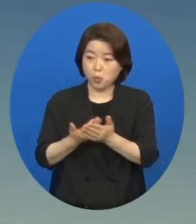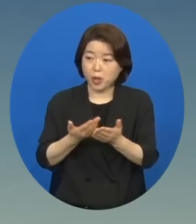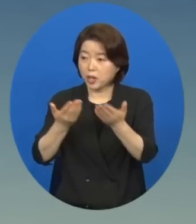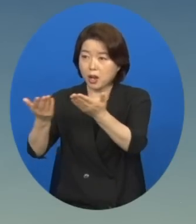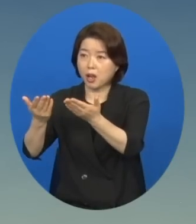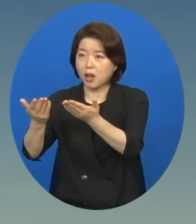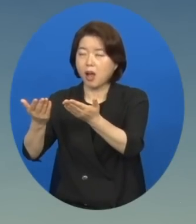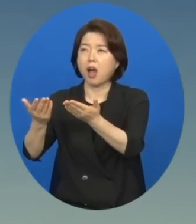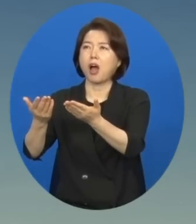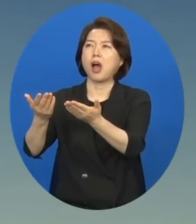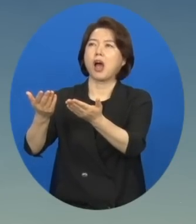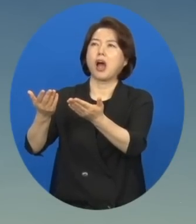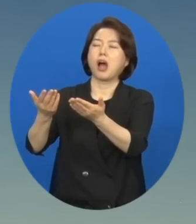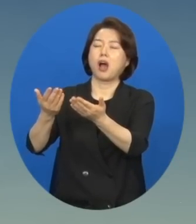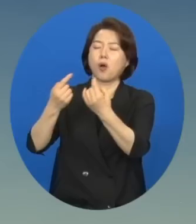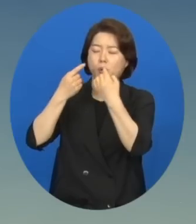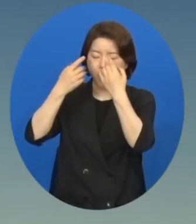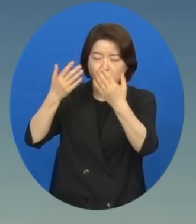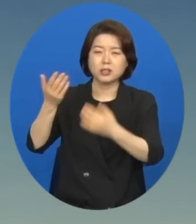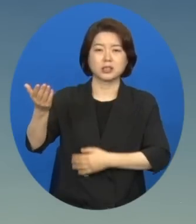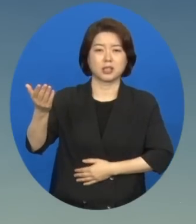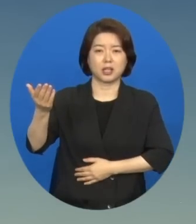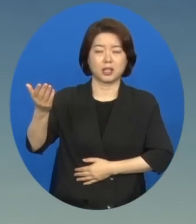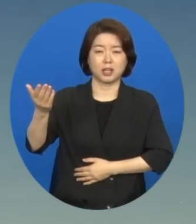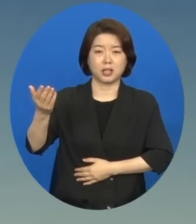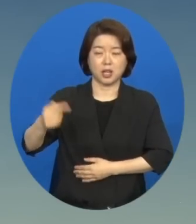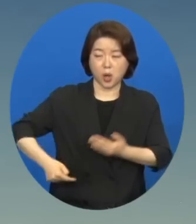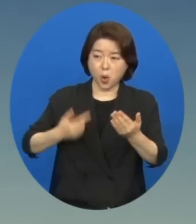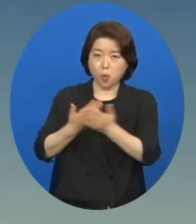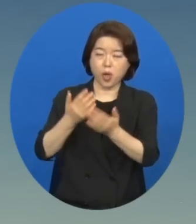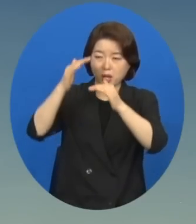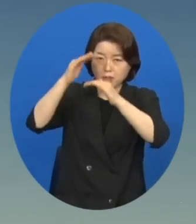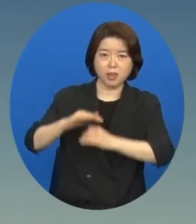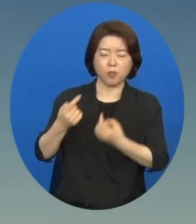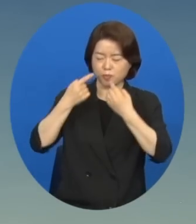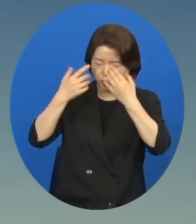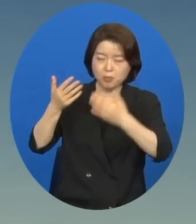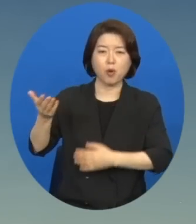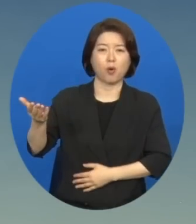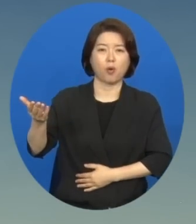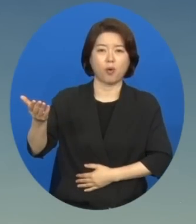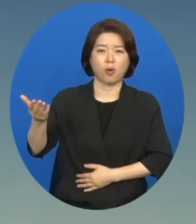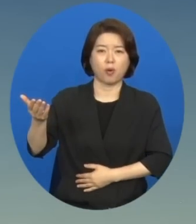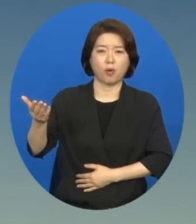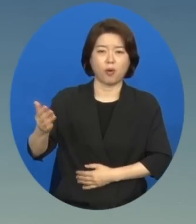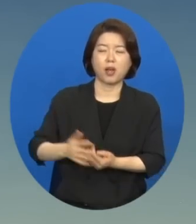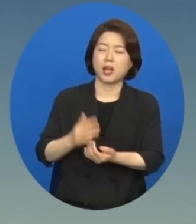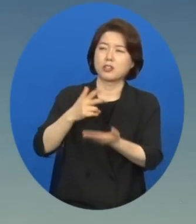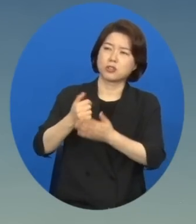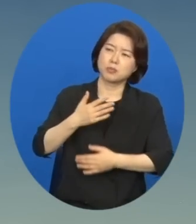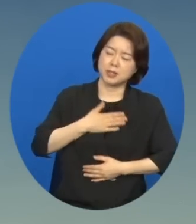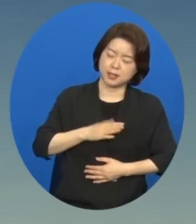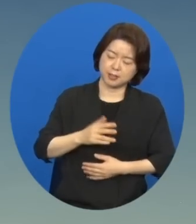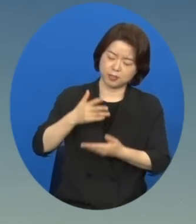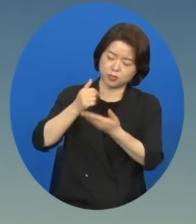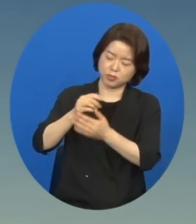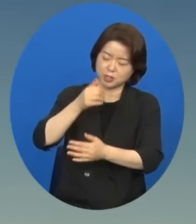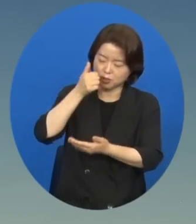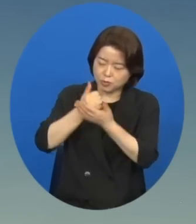너무 분명해지더라. 그리고 회개할 내용이 너무 분명해져요. 주님, 제가 주님께 죄를